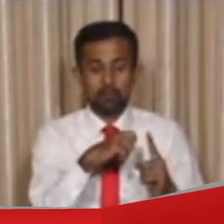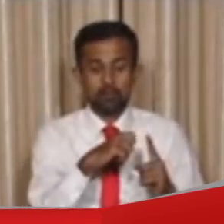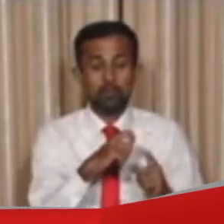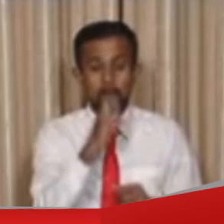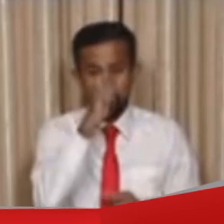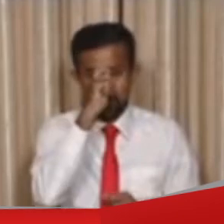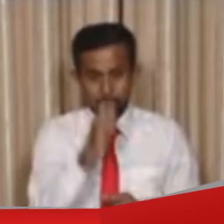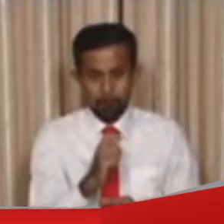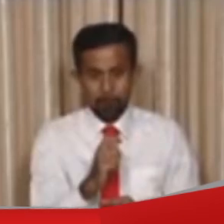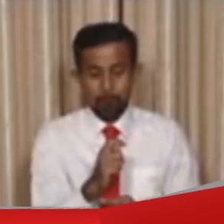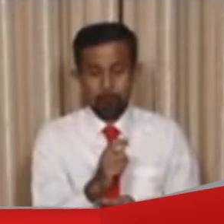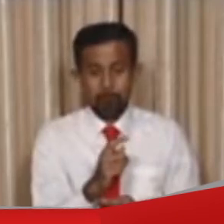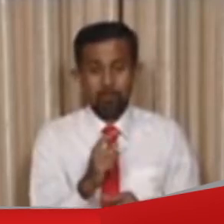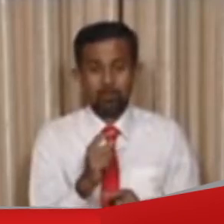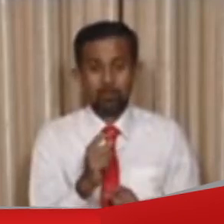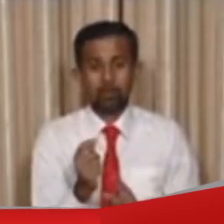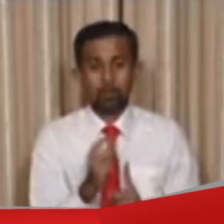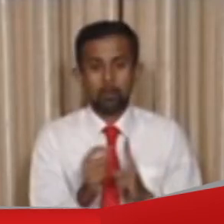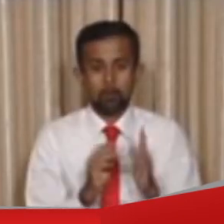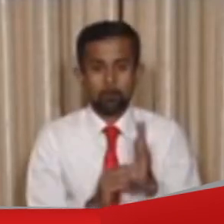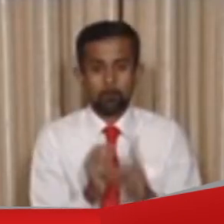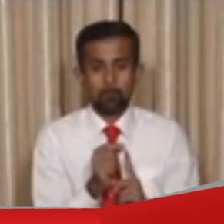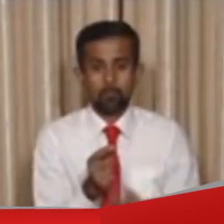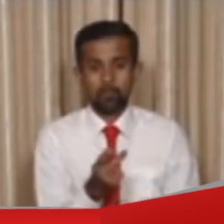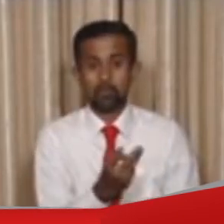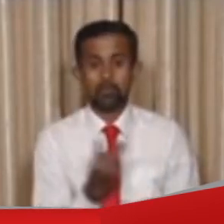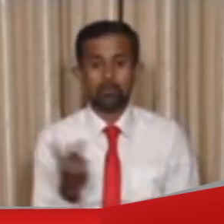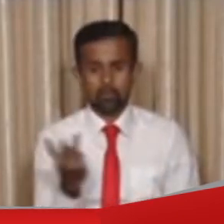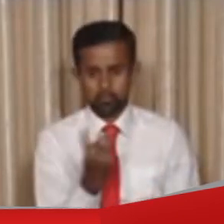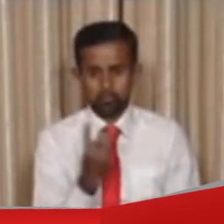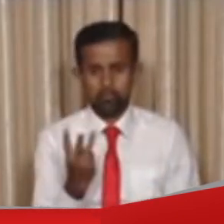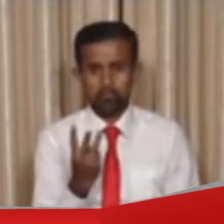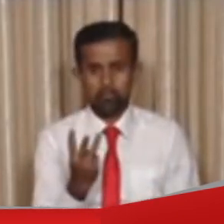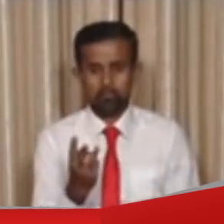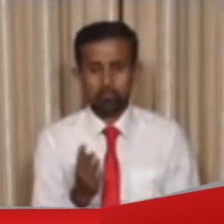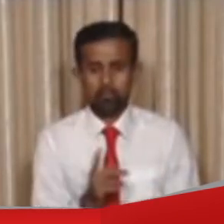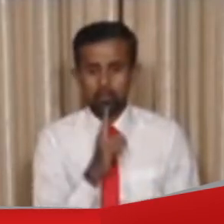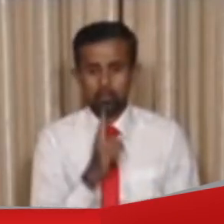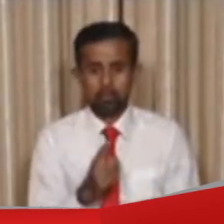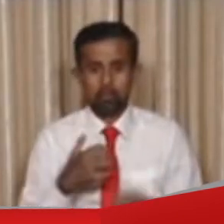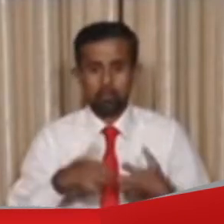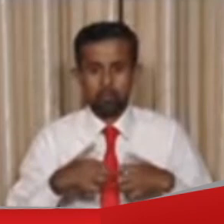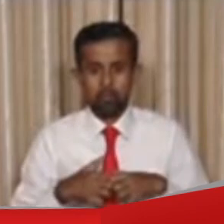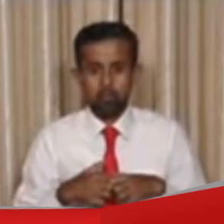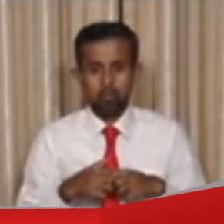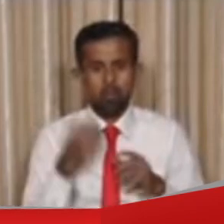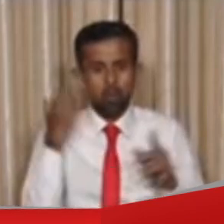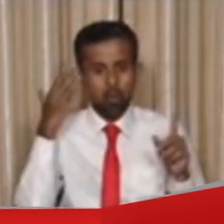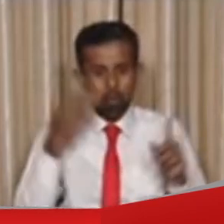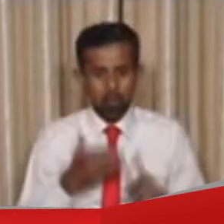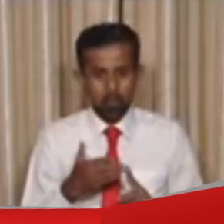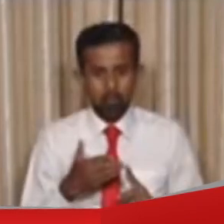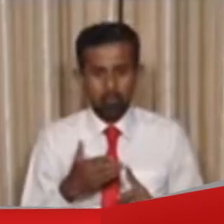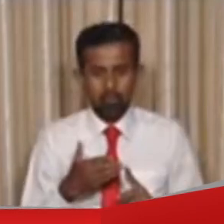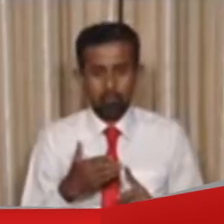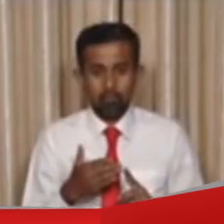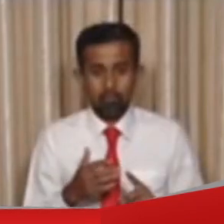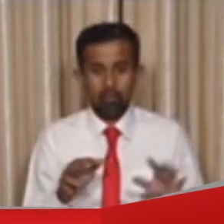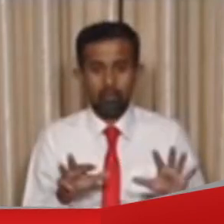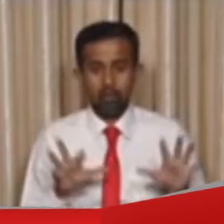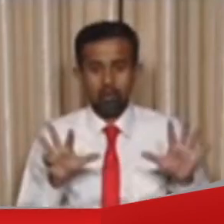පෙරේරා මහතා සහ මන්ත්‍රීවරයන් අතර සිදු වූයයි කියන සිද්ධිය සම්බන්ධයෙන් වූ